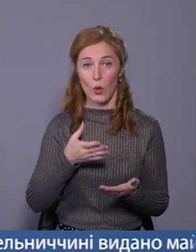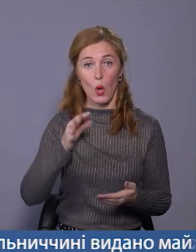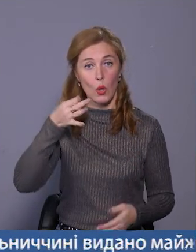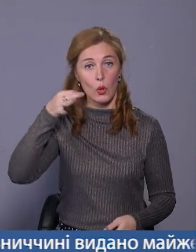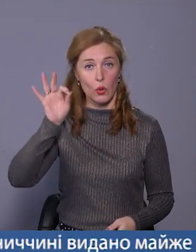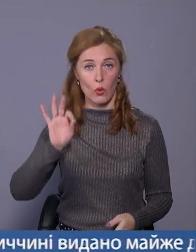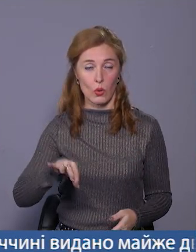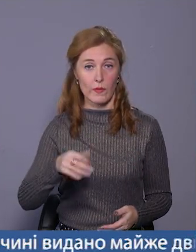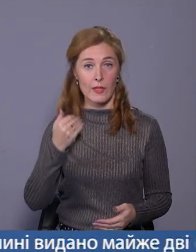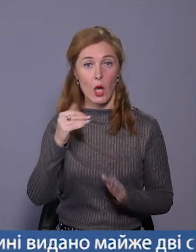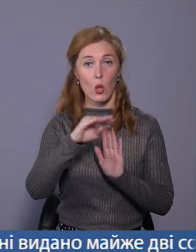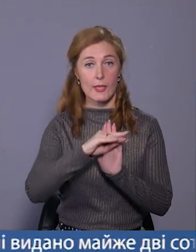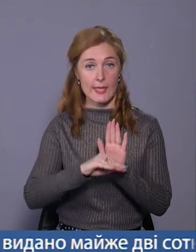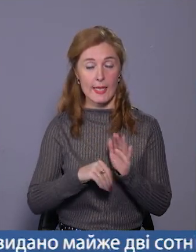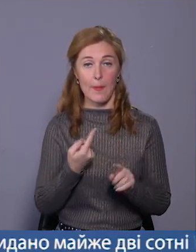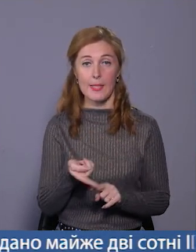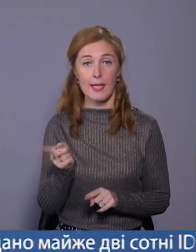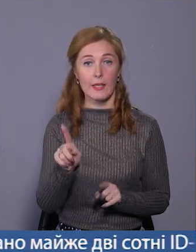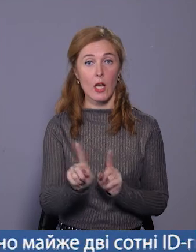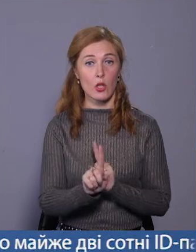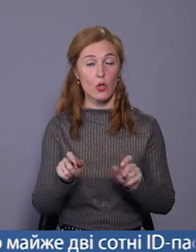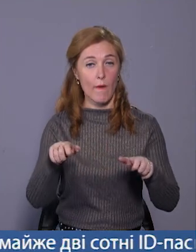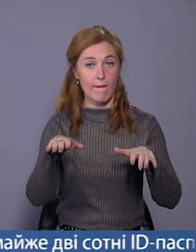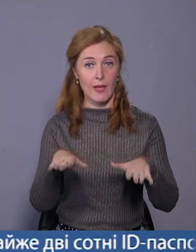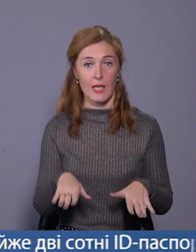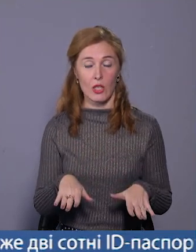його системність, за те, що вирішили